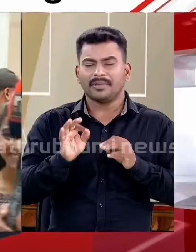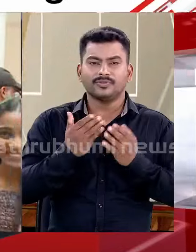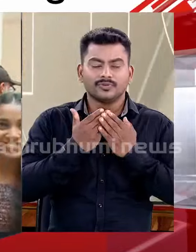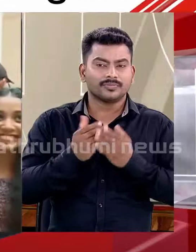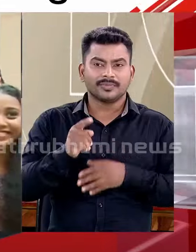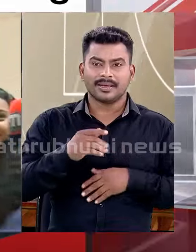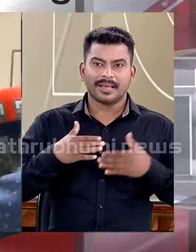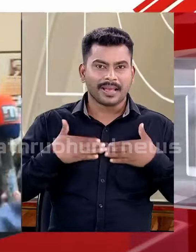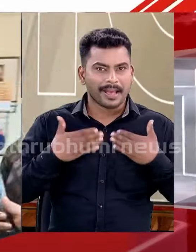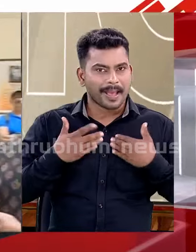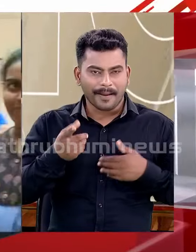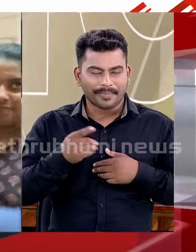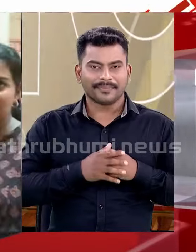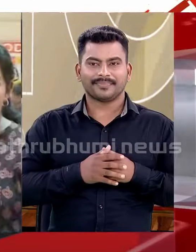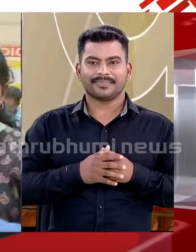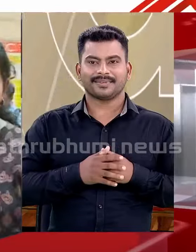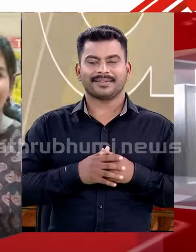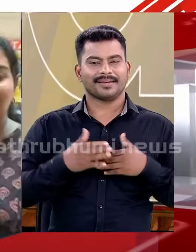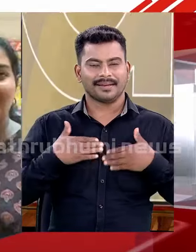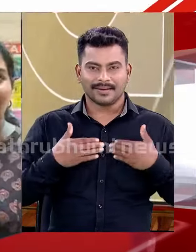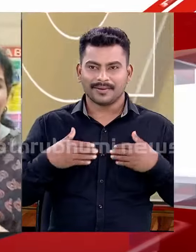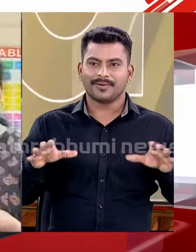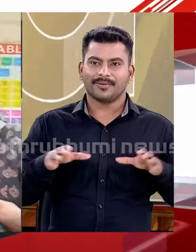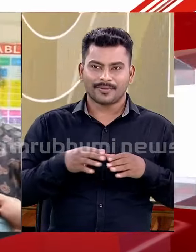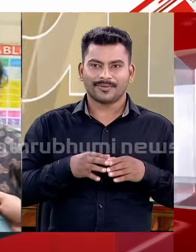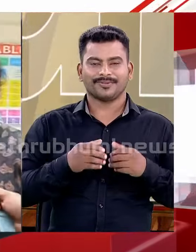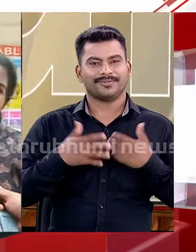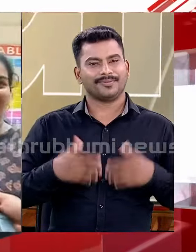എന്തായാലും സന്തോഷത്തില്ല, അപ്പൊ സാറിന്റെ നേച്ചറൊക്കെ മാറ്റി നിങ്ങൾ ഗ്രൂപ്പിൽ കൊണ്ടുപോയി ആർക്കും വിളിക്കട്ടോ.